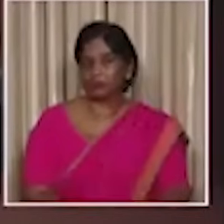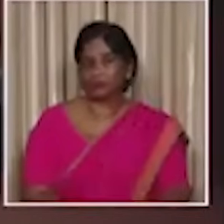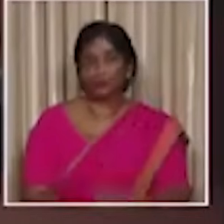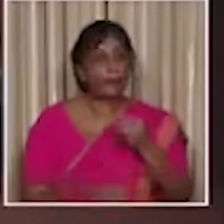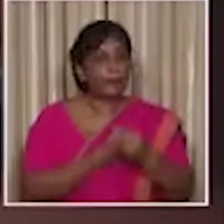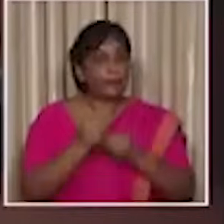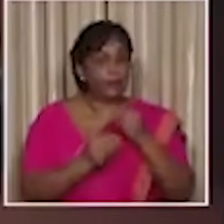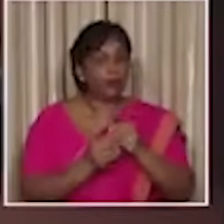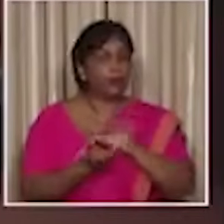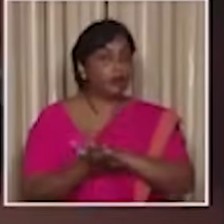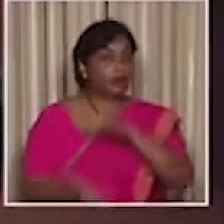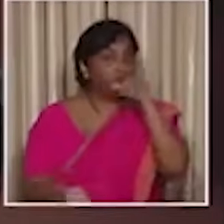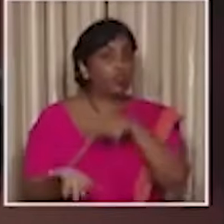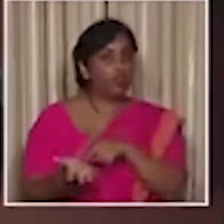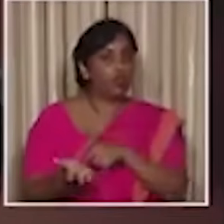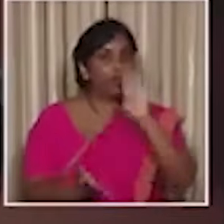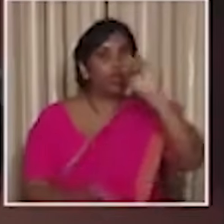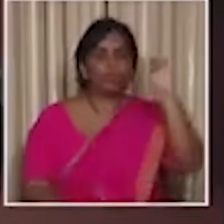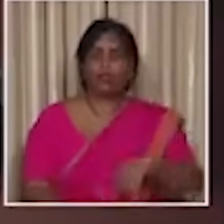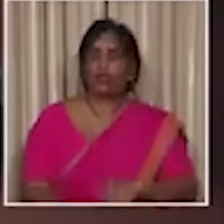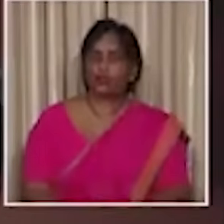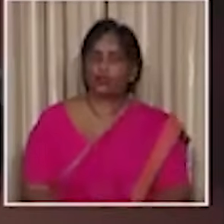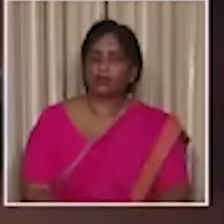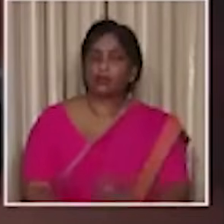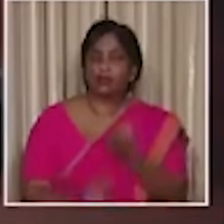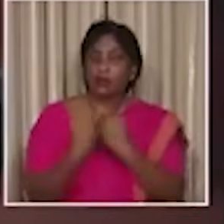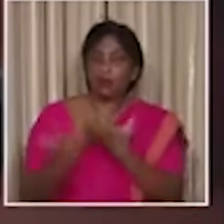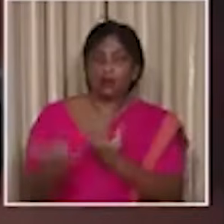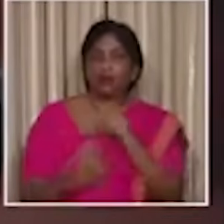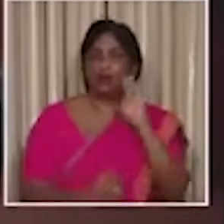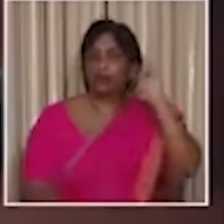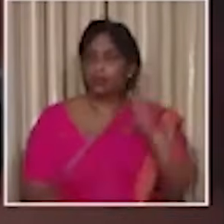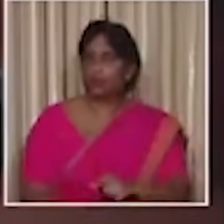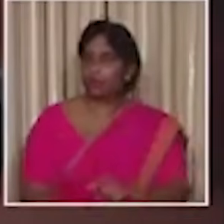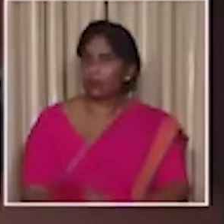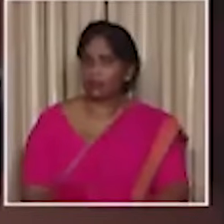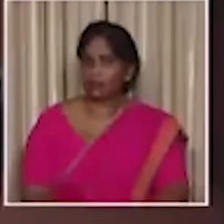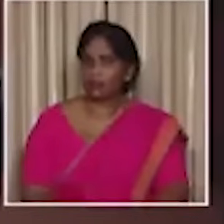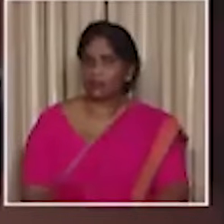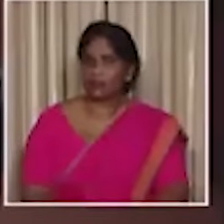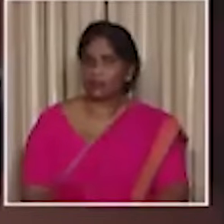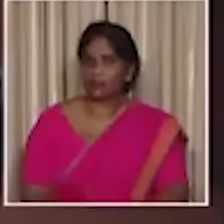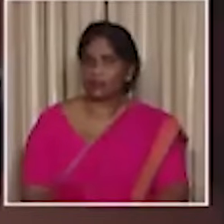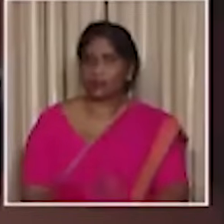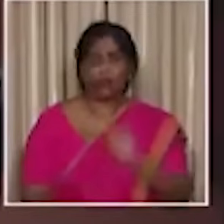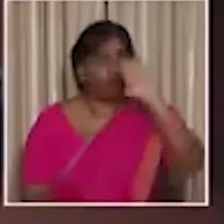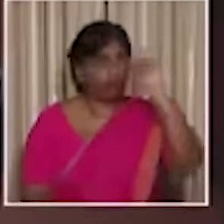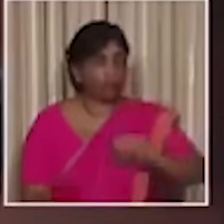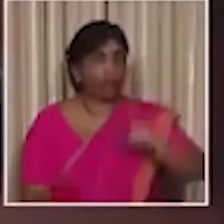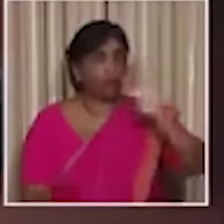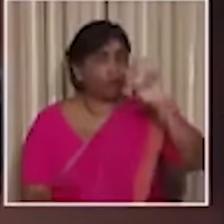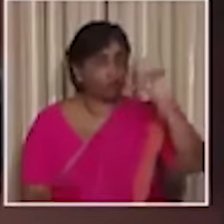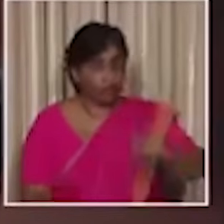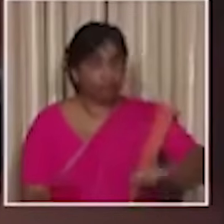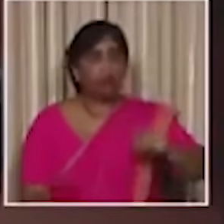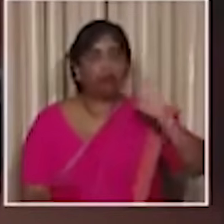Nispaadane kerla tu toga pramani ti binau. Hatalis dahai. Kenim kerla tin hatalis dahai. Itu orang hatalis dah, hatalis dah, hatalis sunda